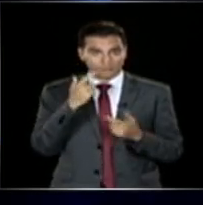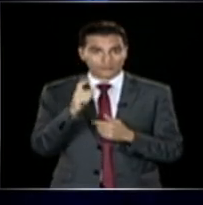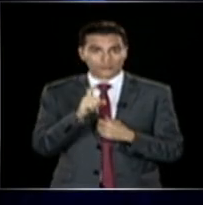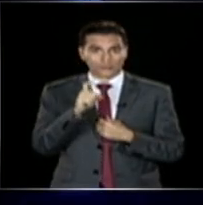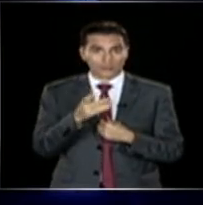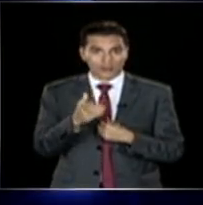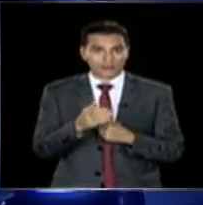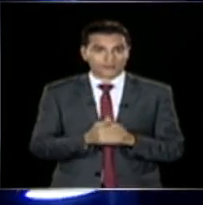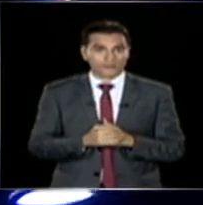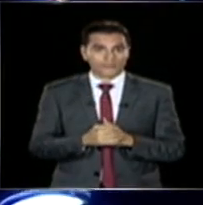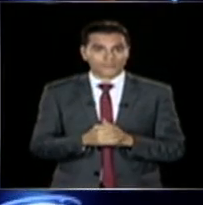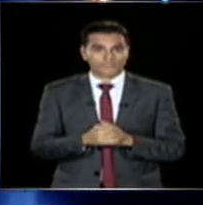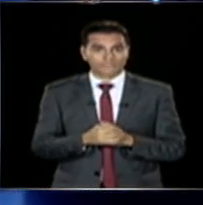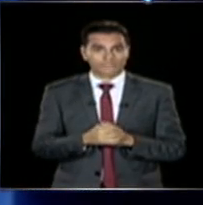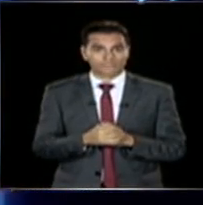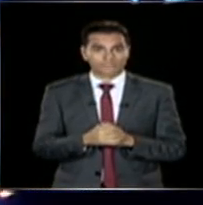هو